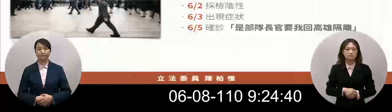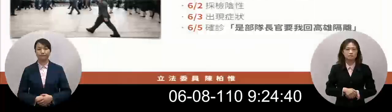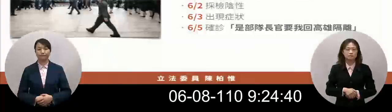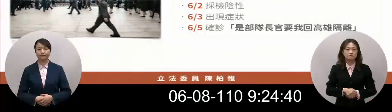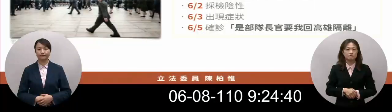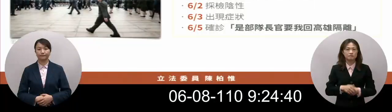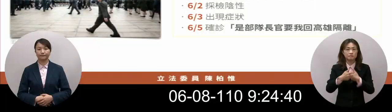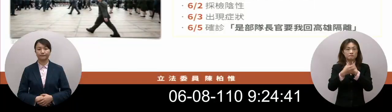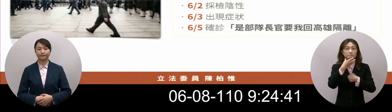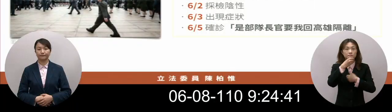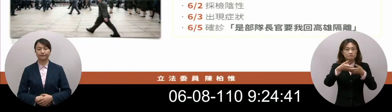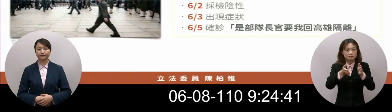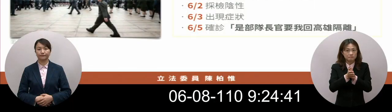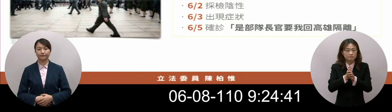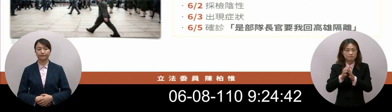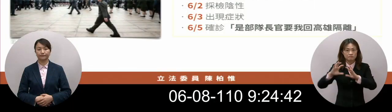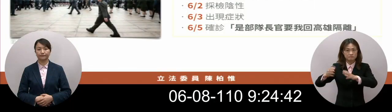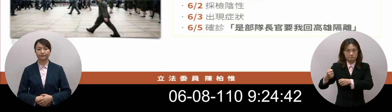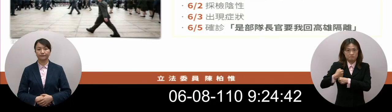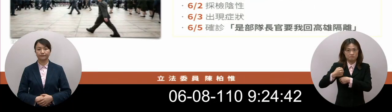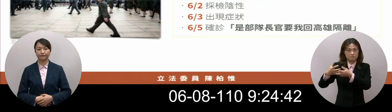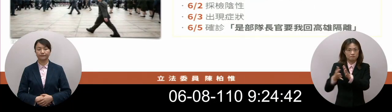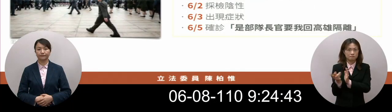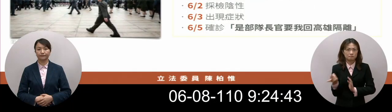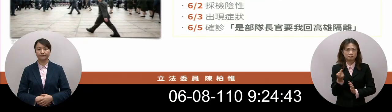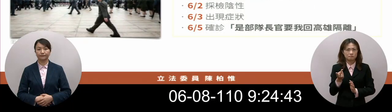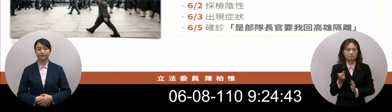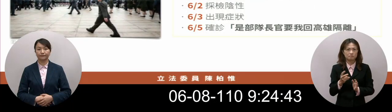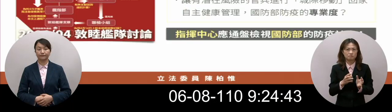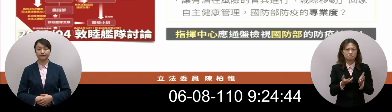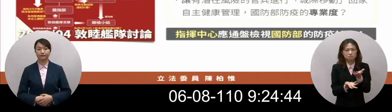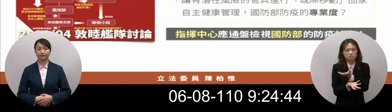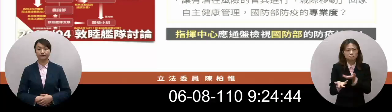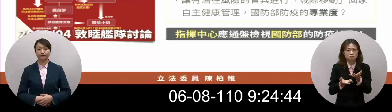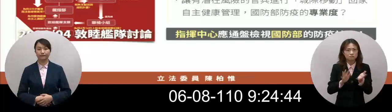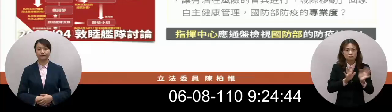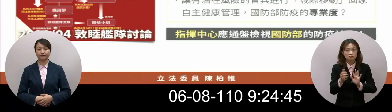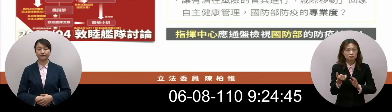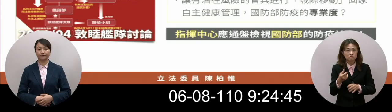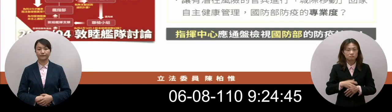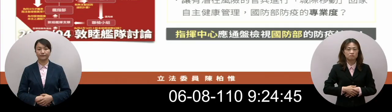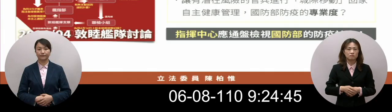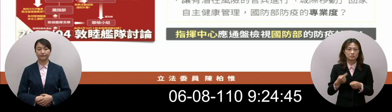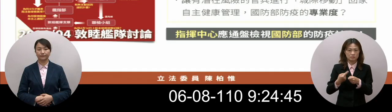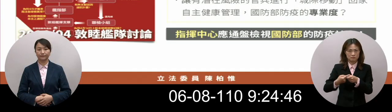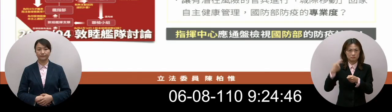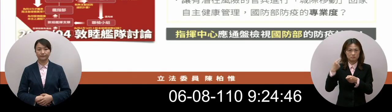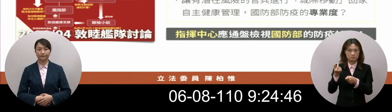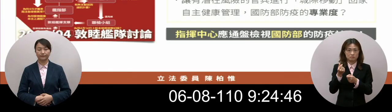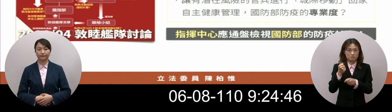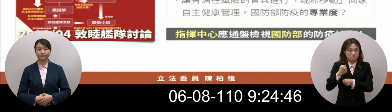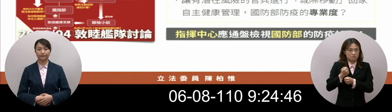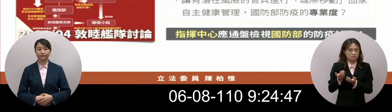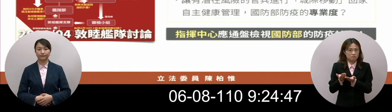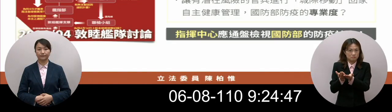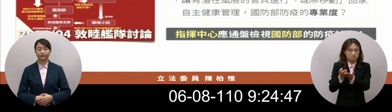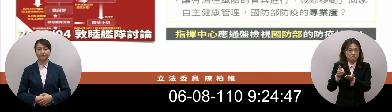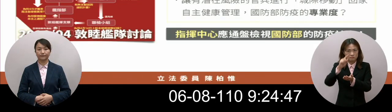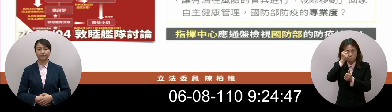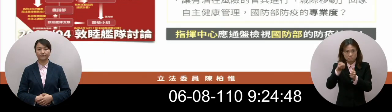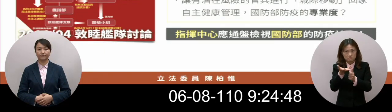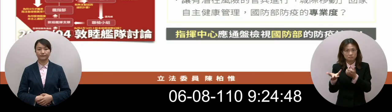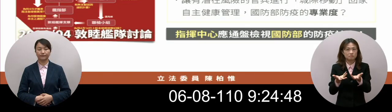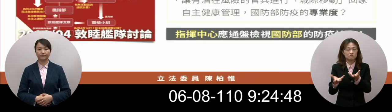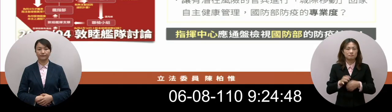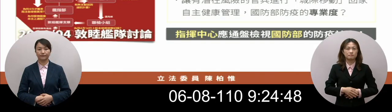到底含国防部的联络的状况够唔好？去年2020年四月份敦睦舰队的时阵，我都有讲，因